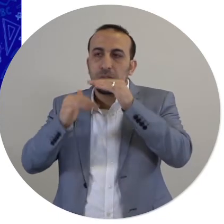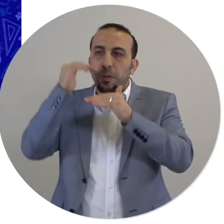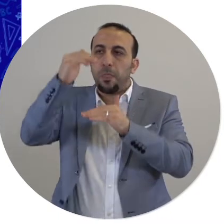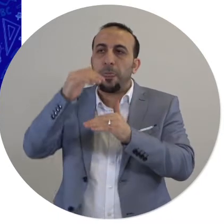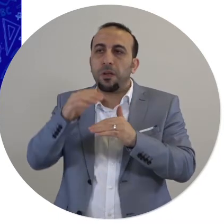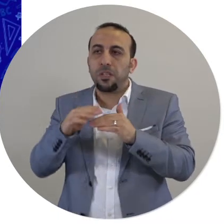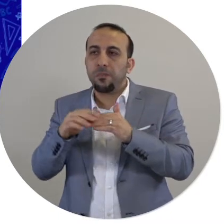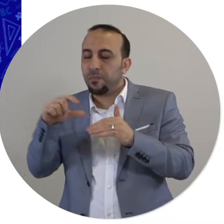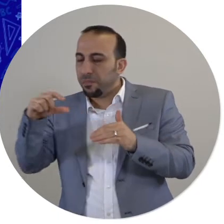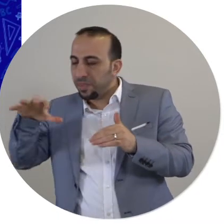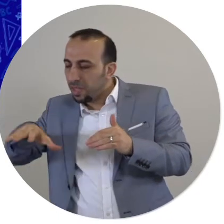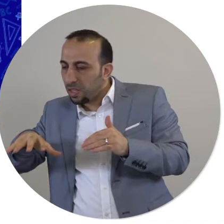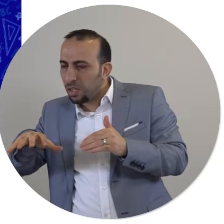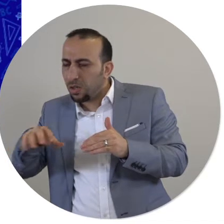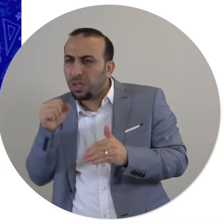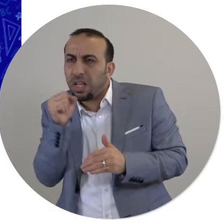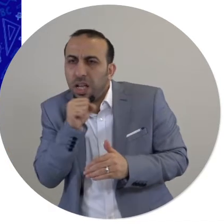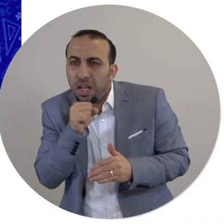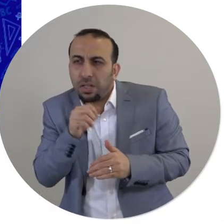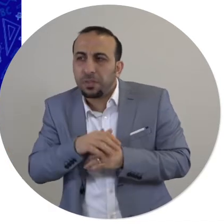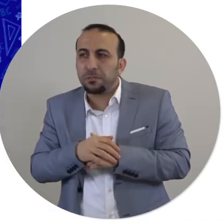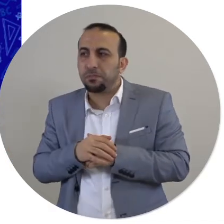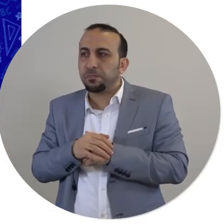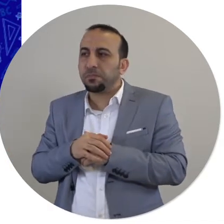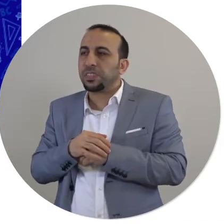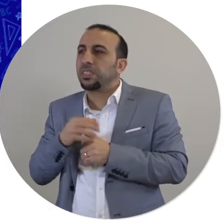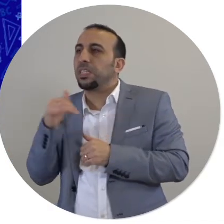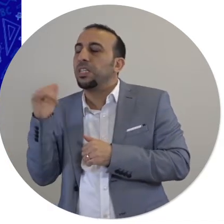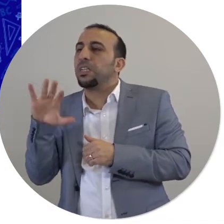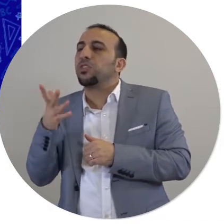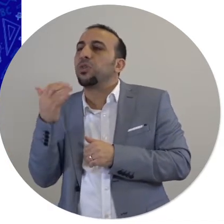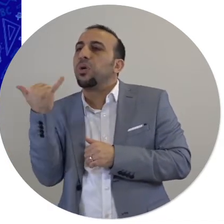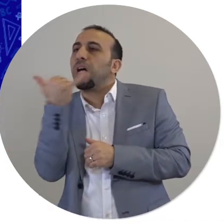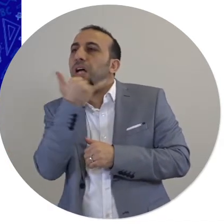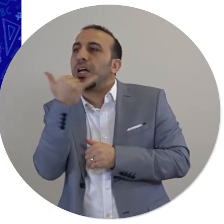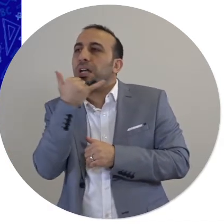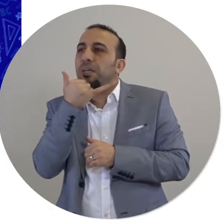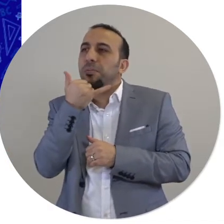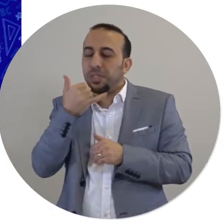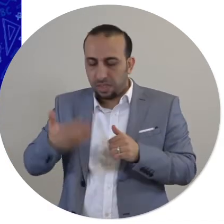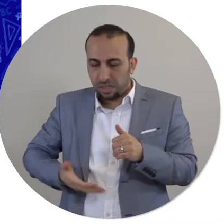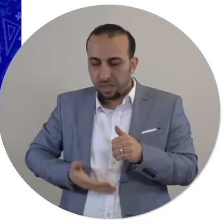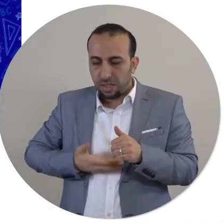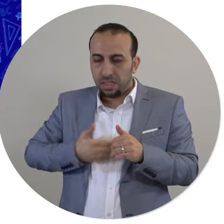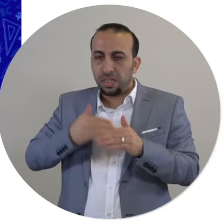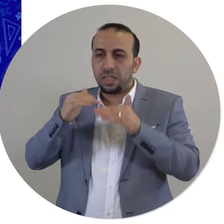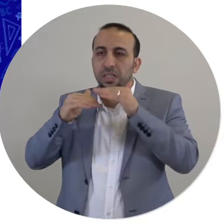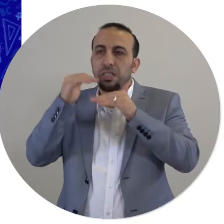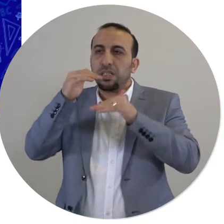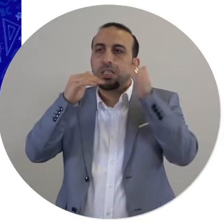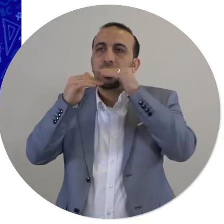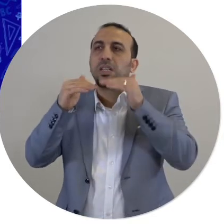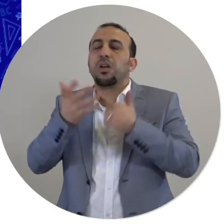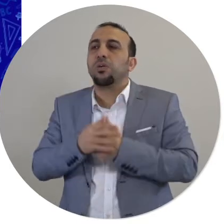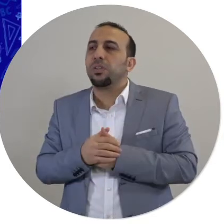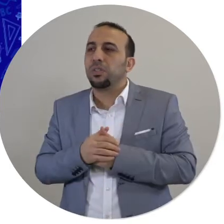وتحديد المرحلة السكانية التي يمر بها المجتمع من مرحلة الفتوة، مرحلة النضج، أو مرحلة الشيخوخة.